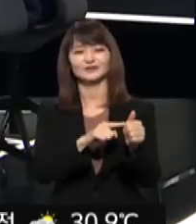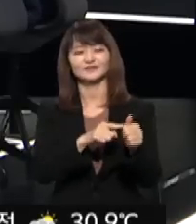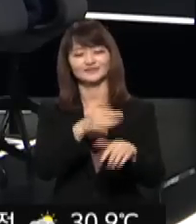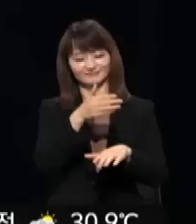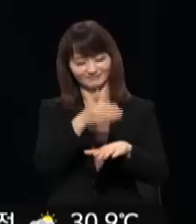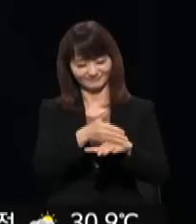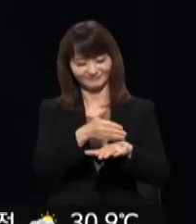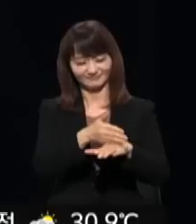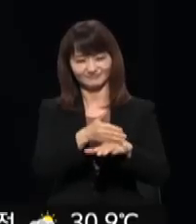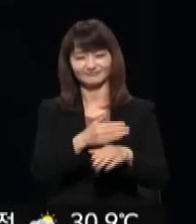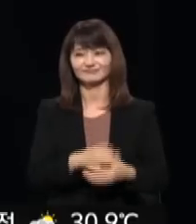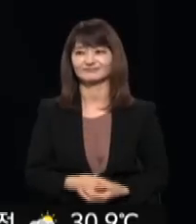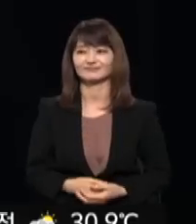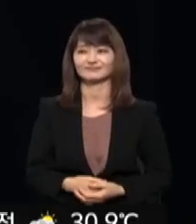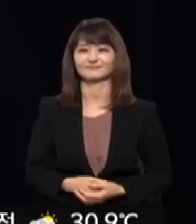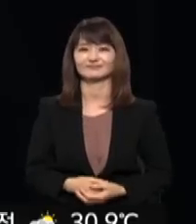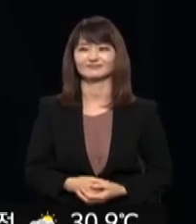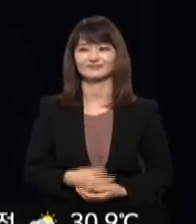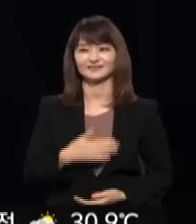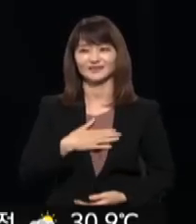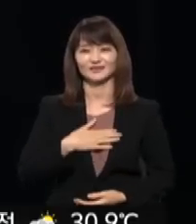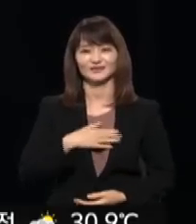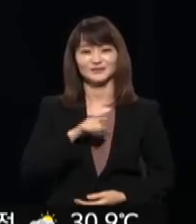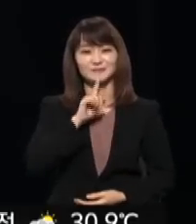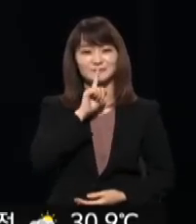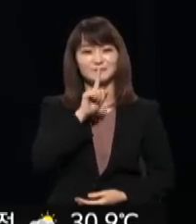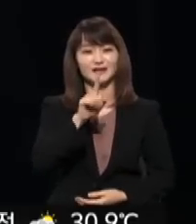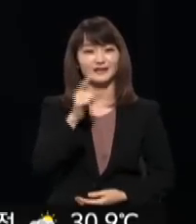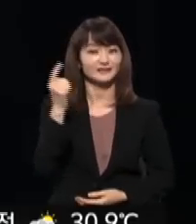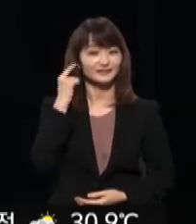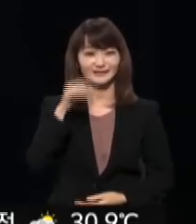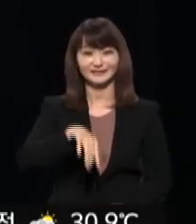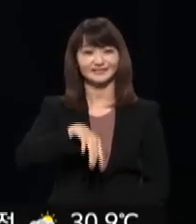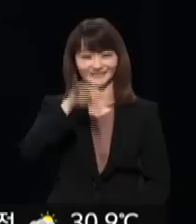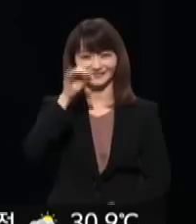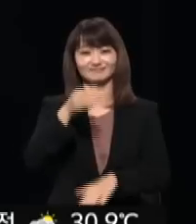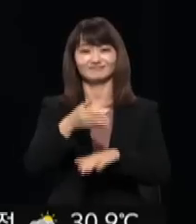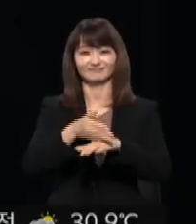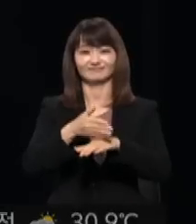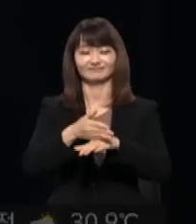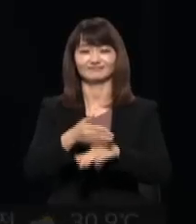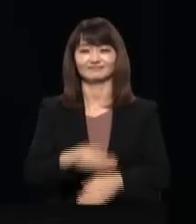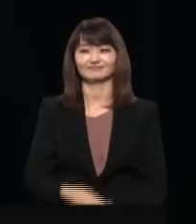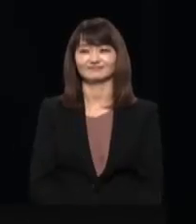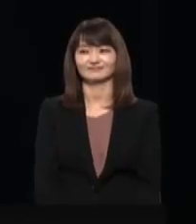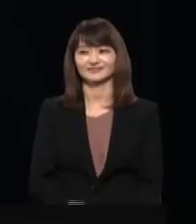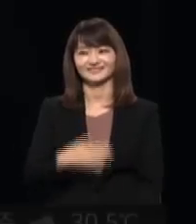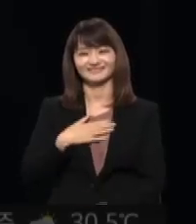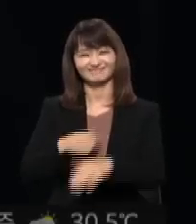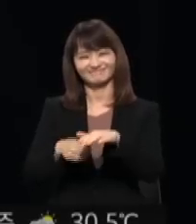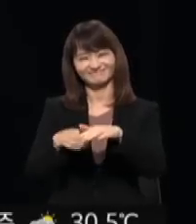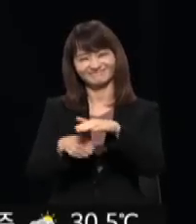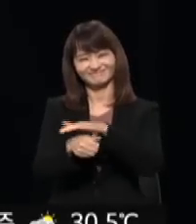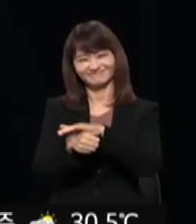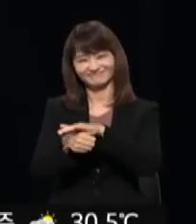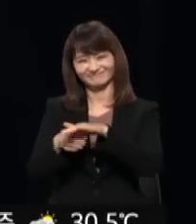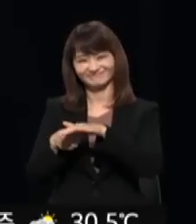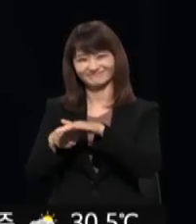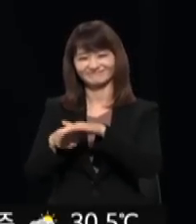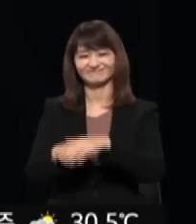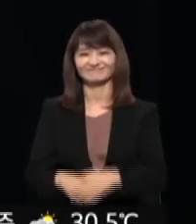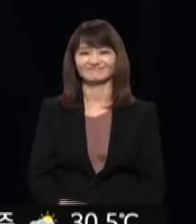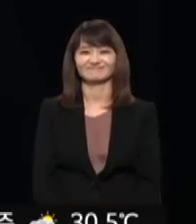굉장히 재미있는데 저도 이런 말을 처음 들어봤습니다 정말 고맙습니다 전 내성적이에요 예